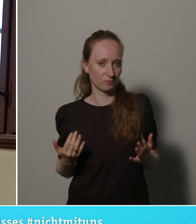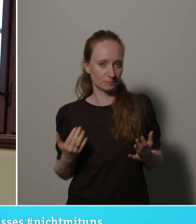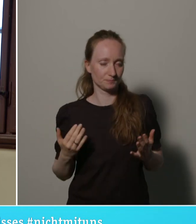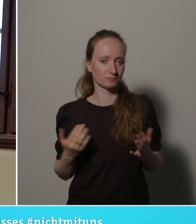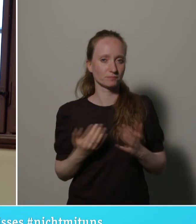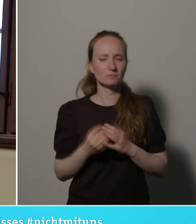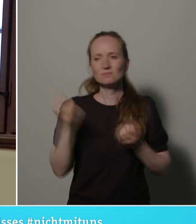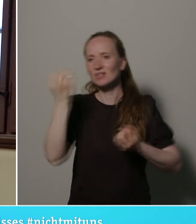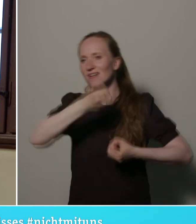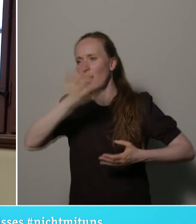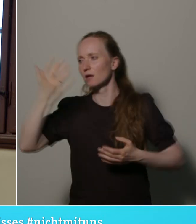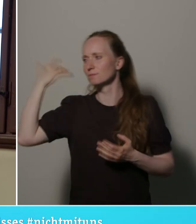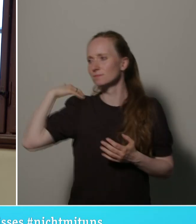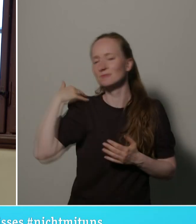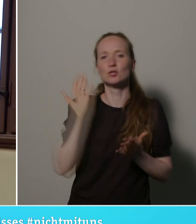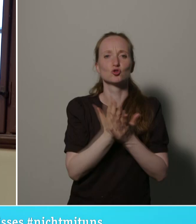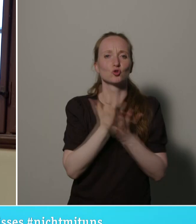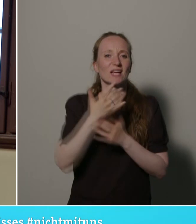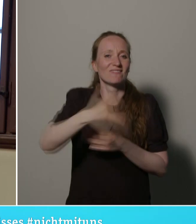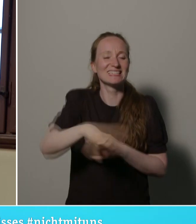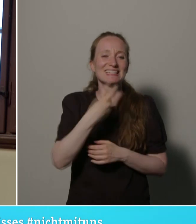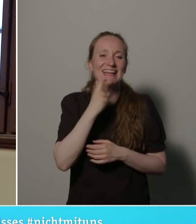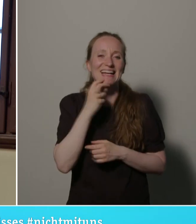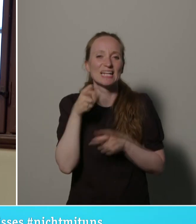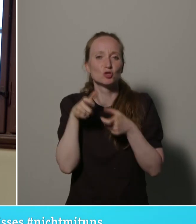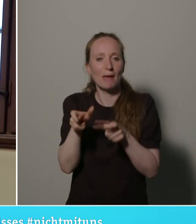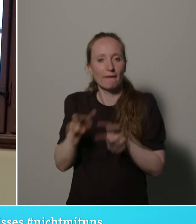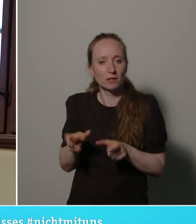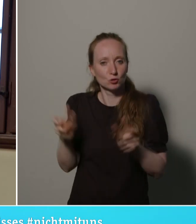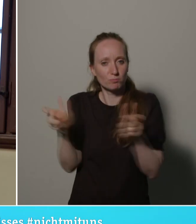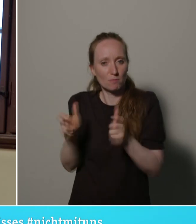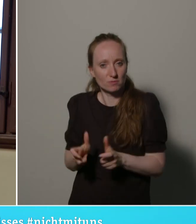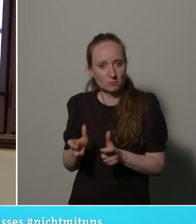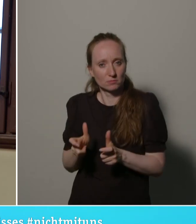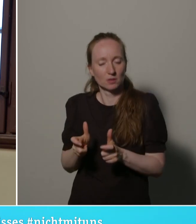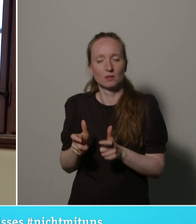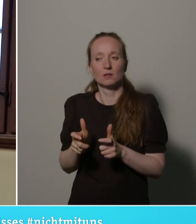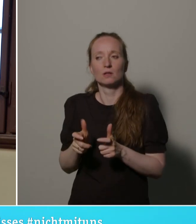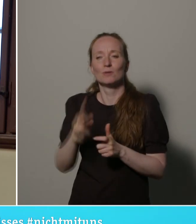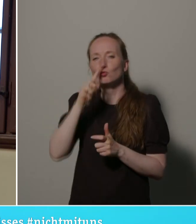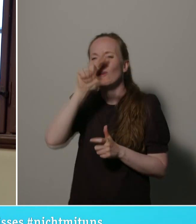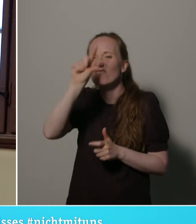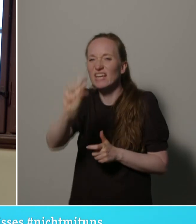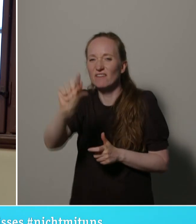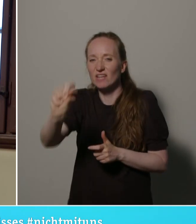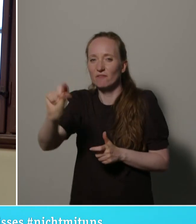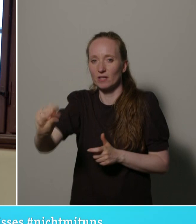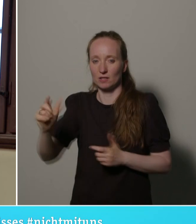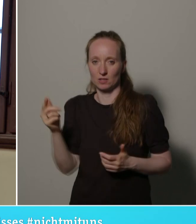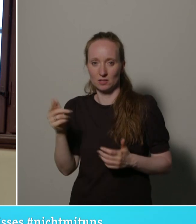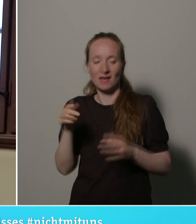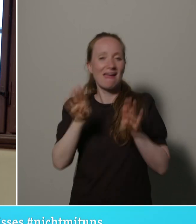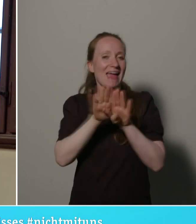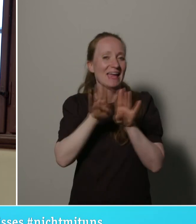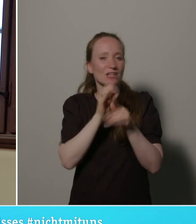Es gab Energiesperren, aber in sehr, sehr geringer Anzahl und auch in einer ähnlichen Anzahl,